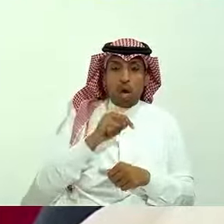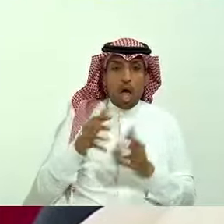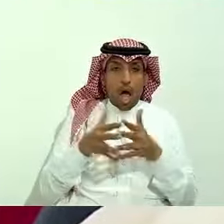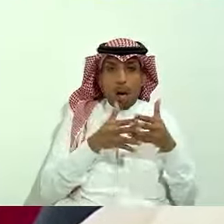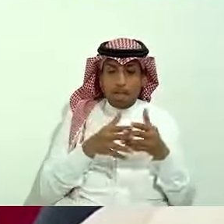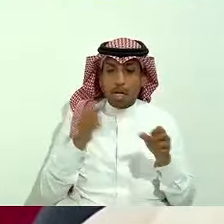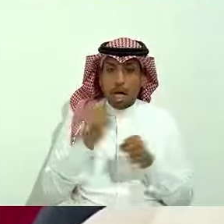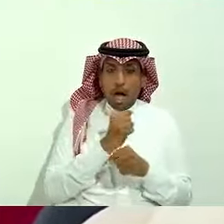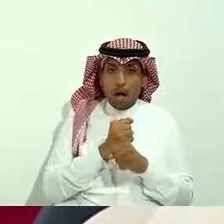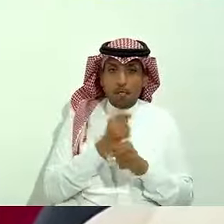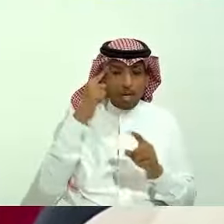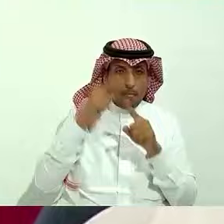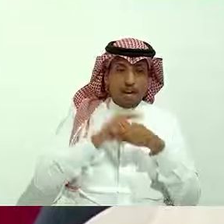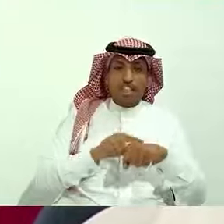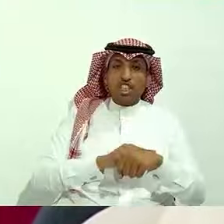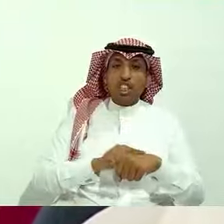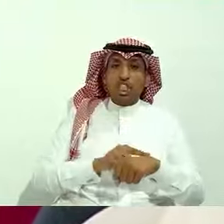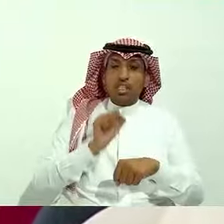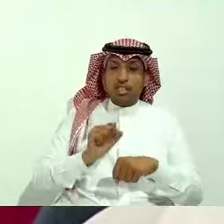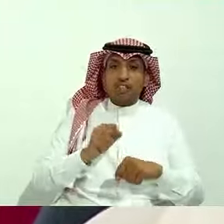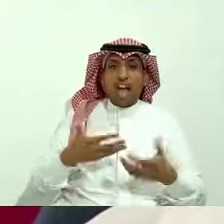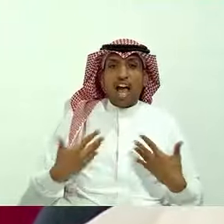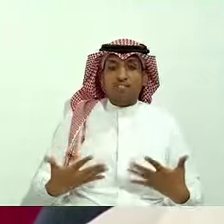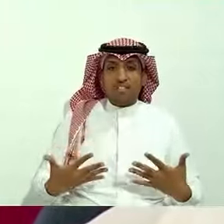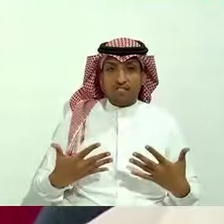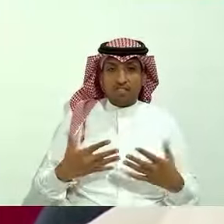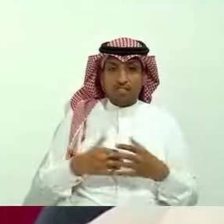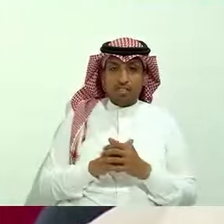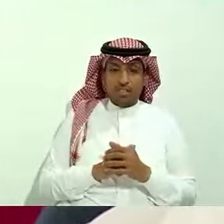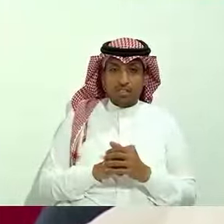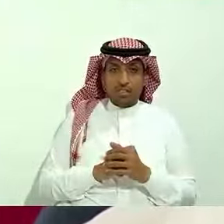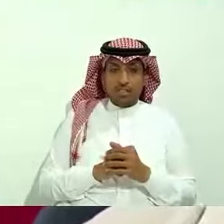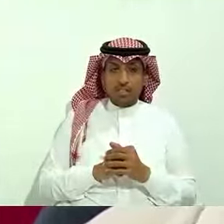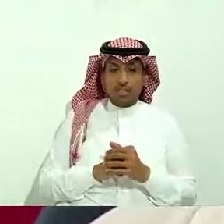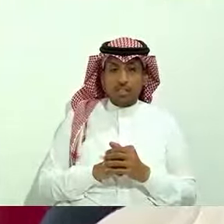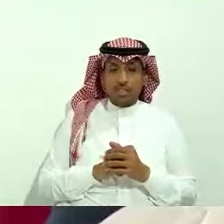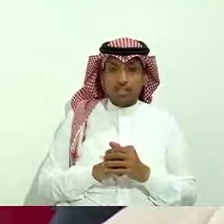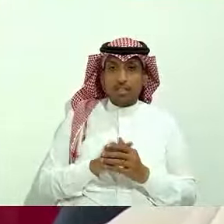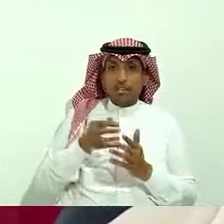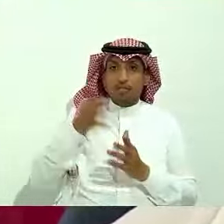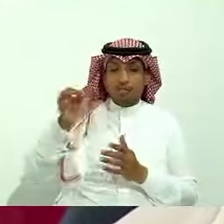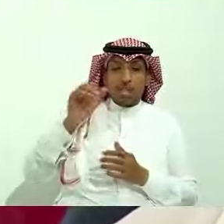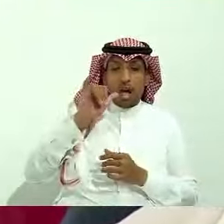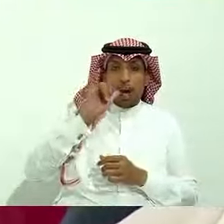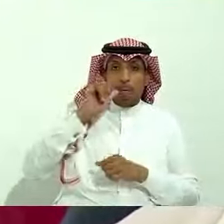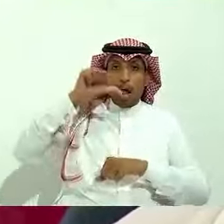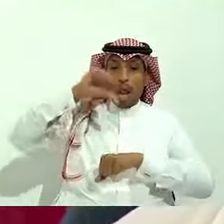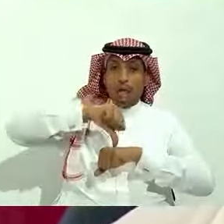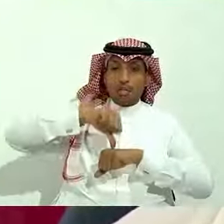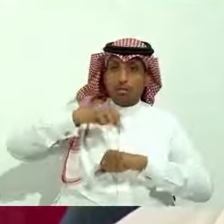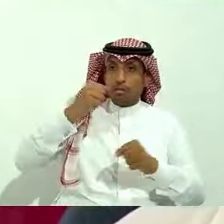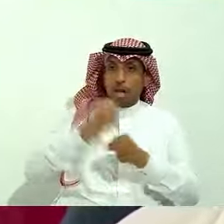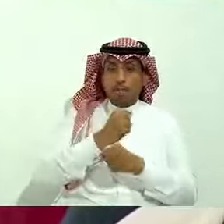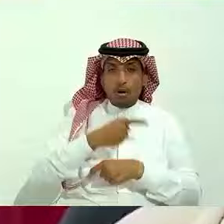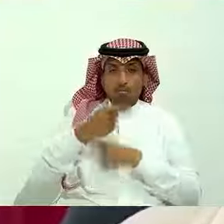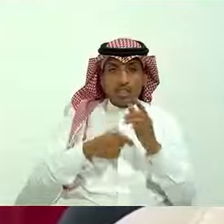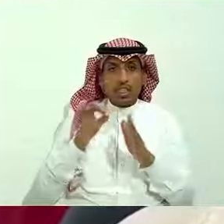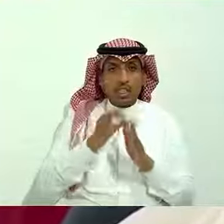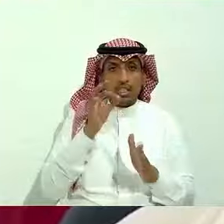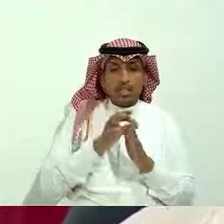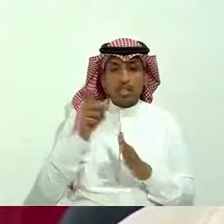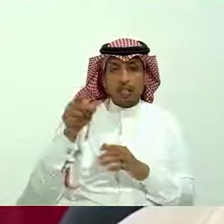نيويورك بالأثليجر أو ملابس المريحة أو نطاق معين. في لندن معروفين بالتيلرينج والخياطة،